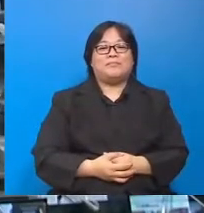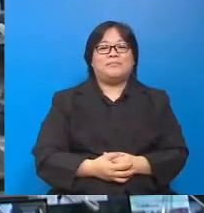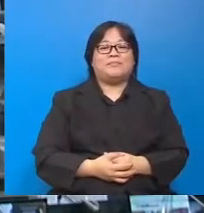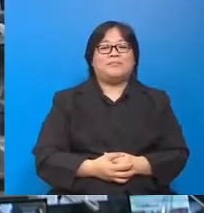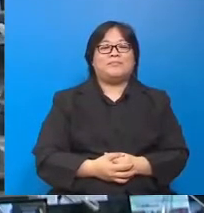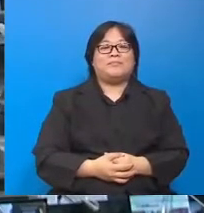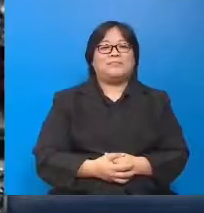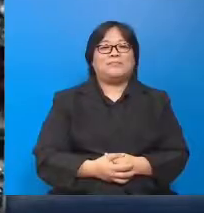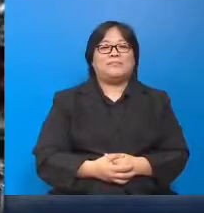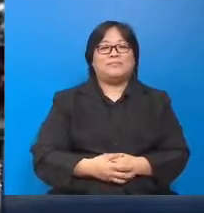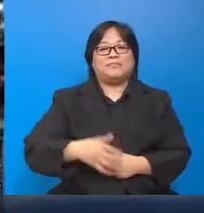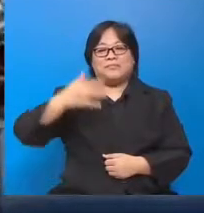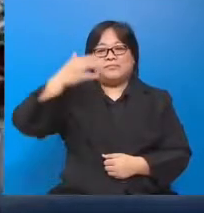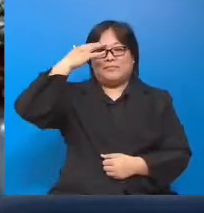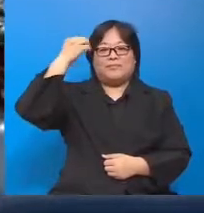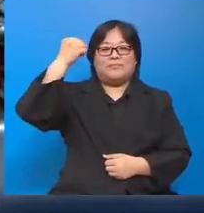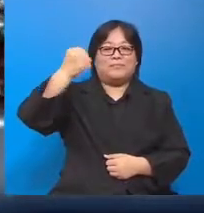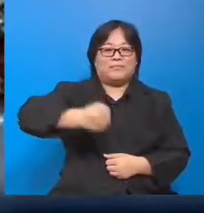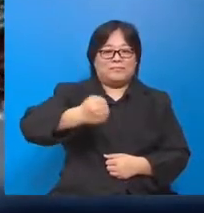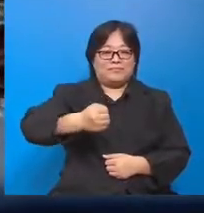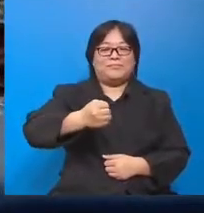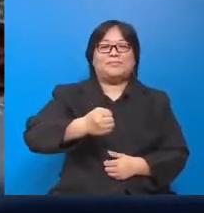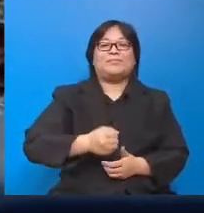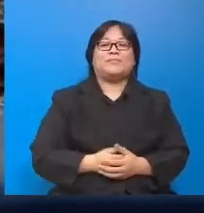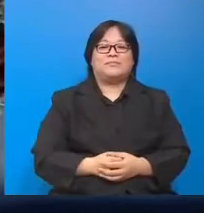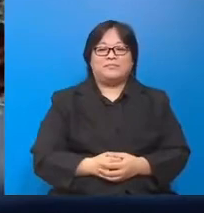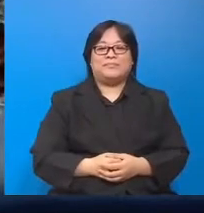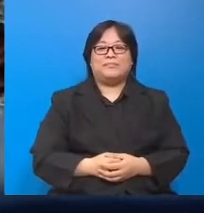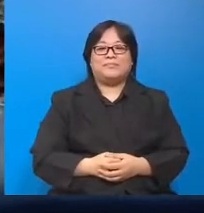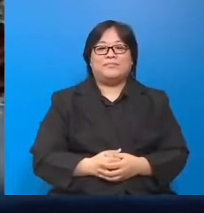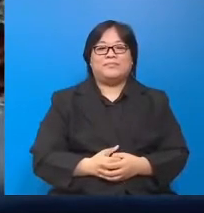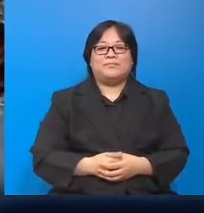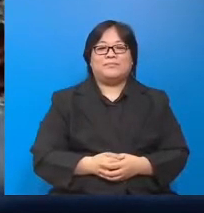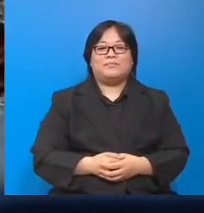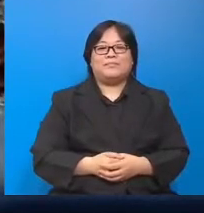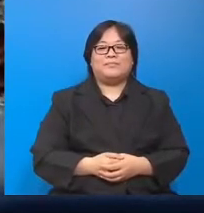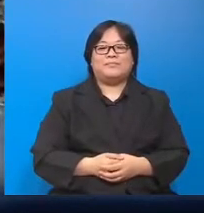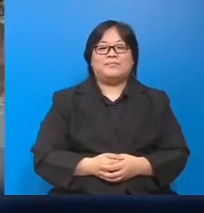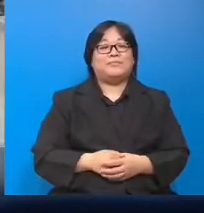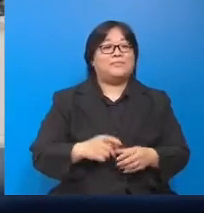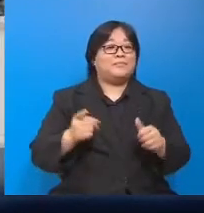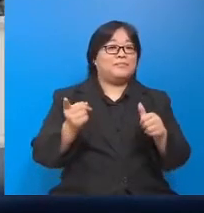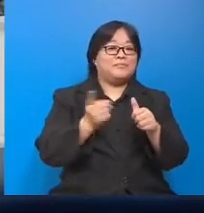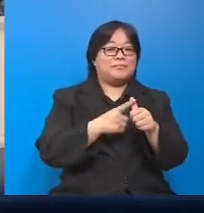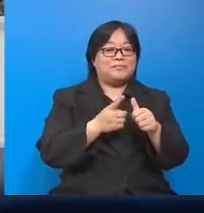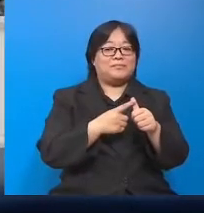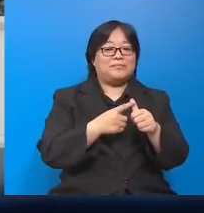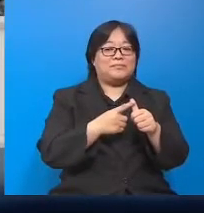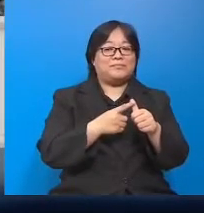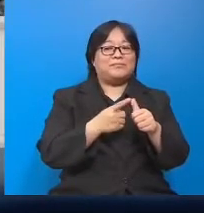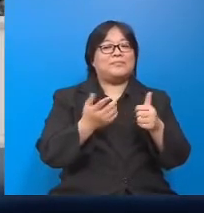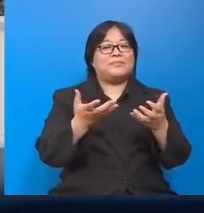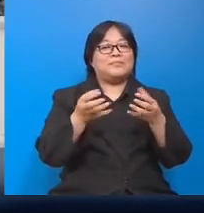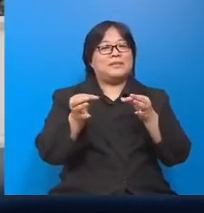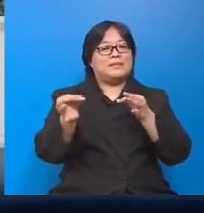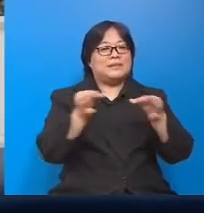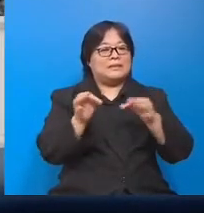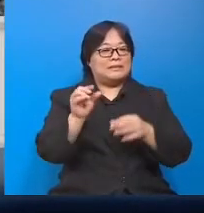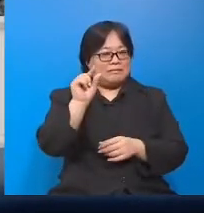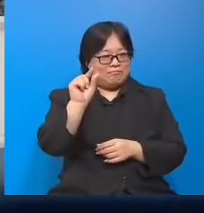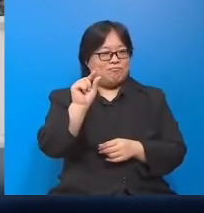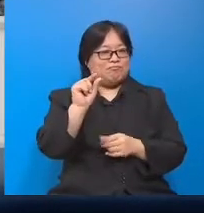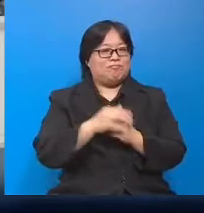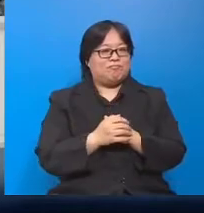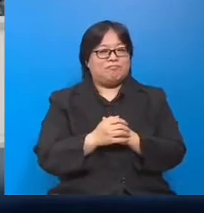nilai hirohmanirohim assalamualaikum warahmatullah wabarakatuh yang tak mau ingin saya mempunyai penjelasan sedikit